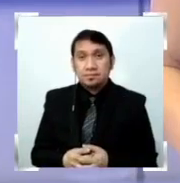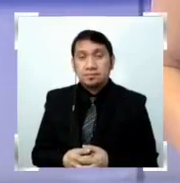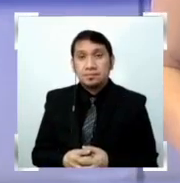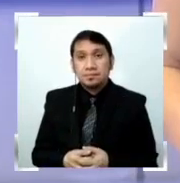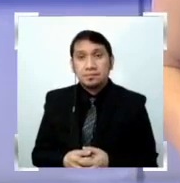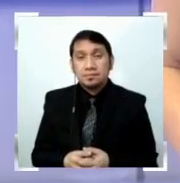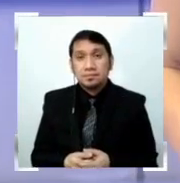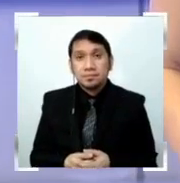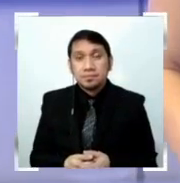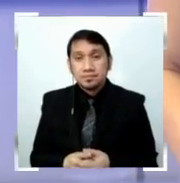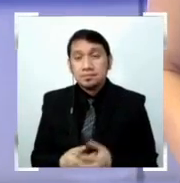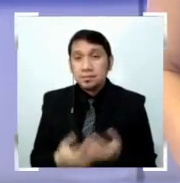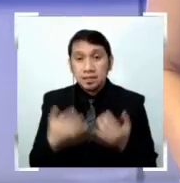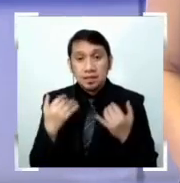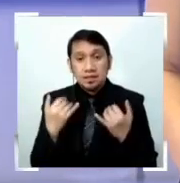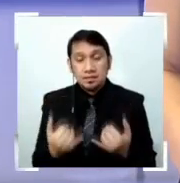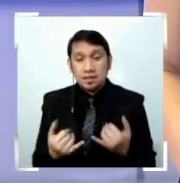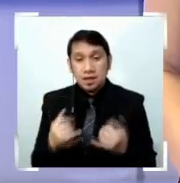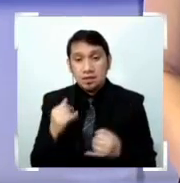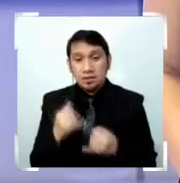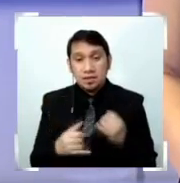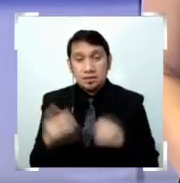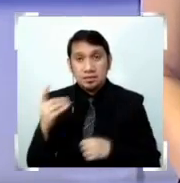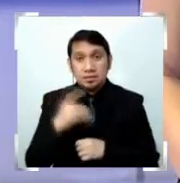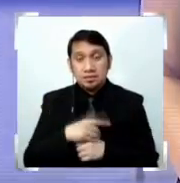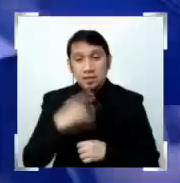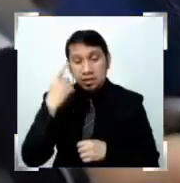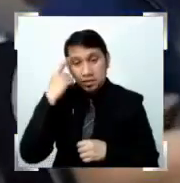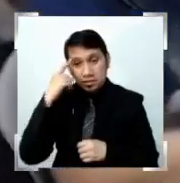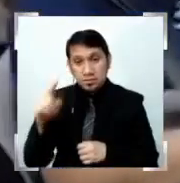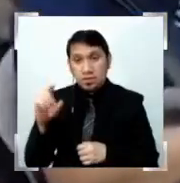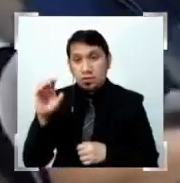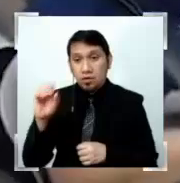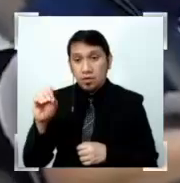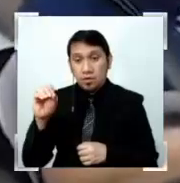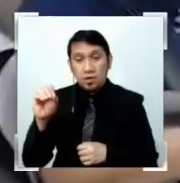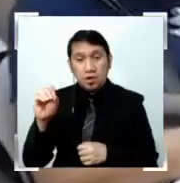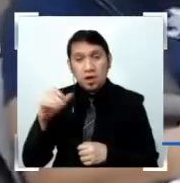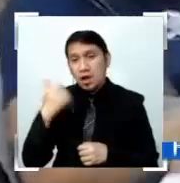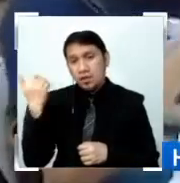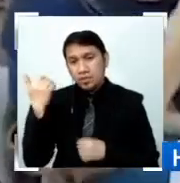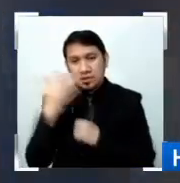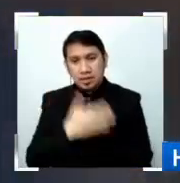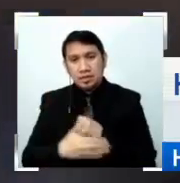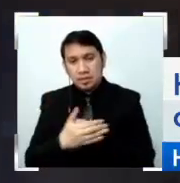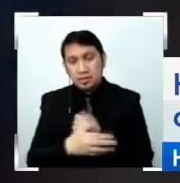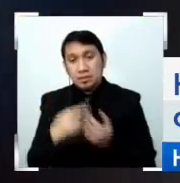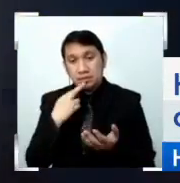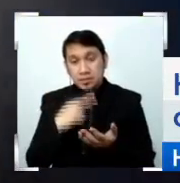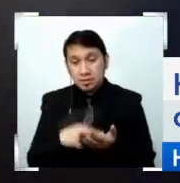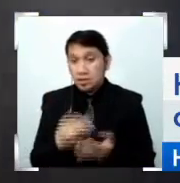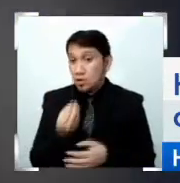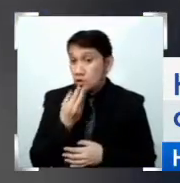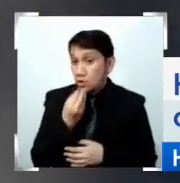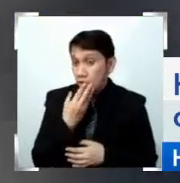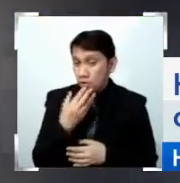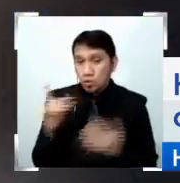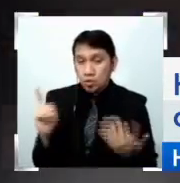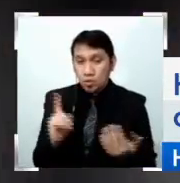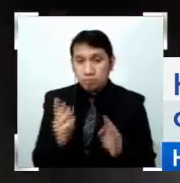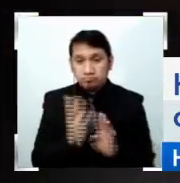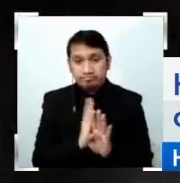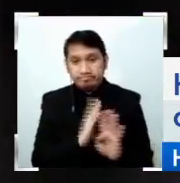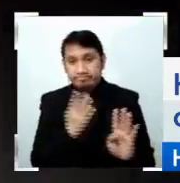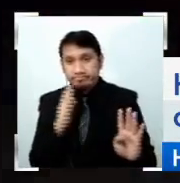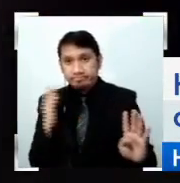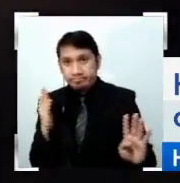Huling araw po ngayon ang pagpapatala para sa overseas absentee voting sa eleksyon 2022. Sa Hong Kong, dikit-dikit na ang mga nakapila na